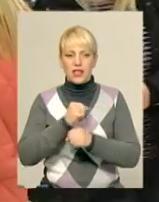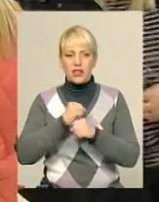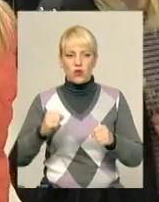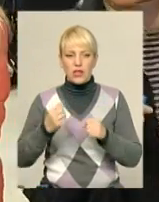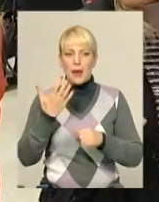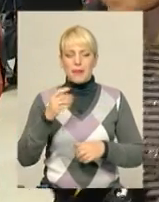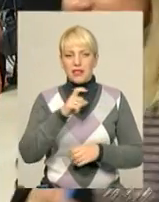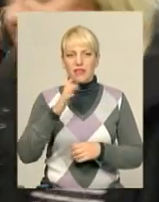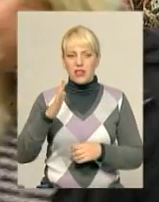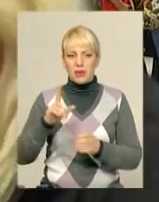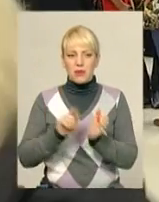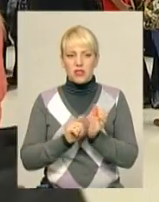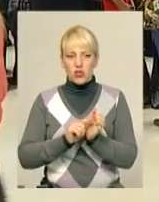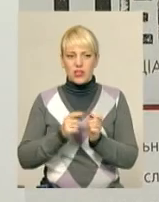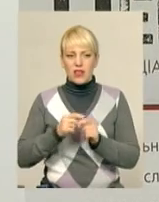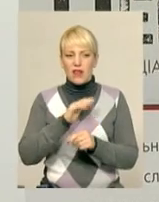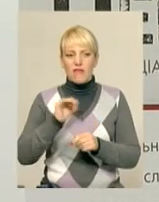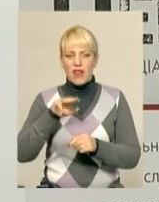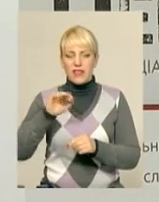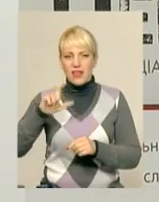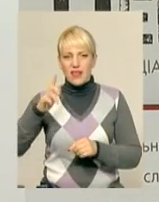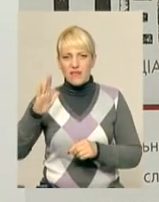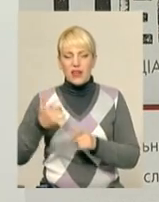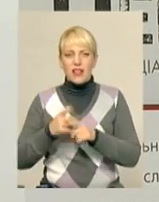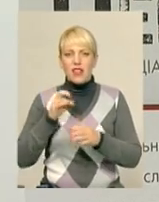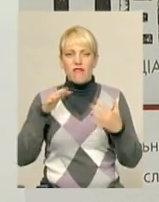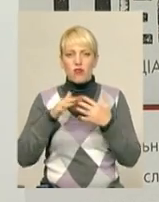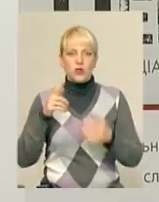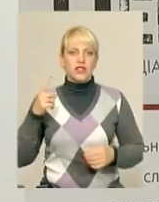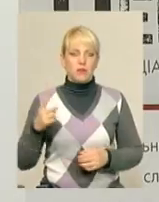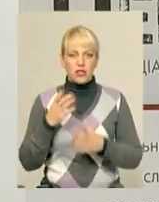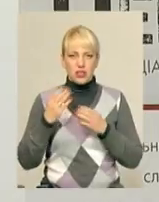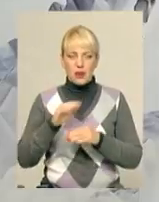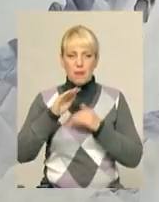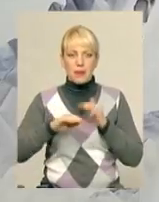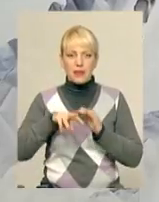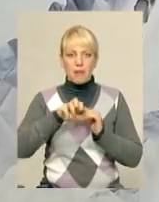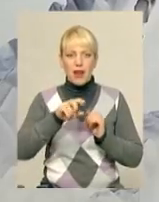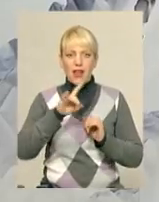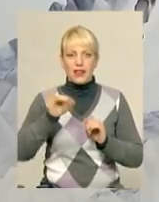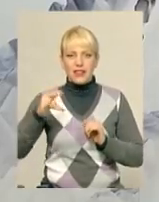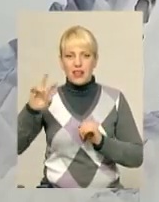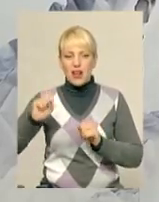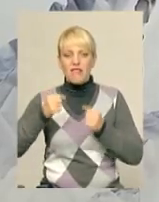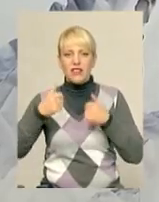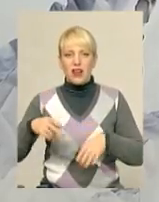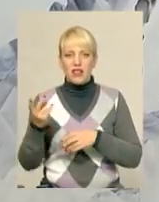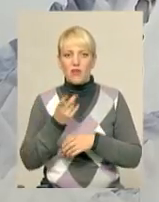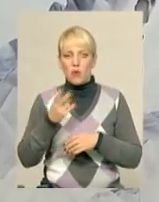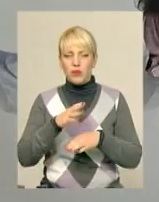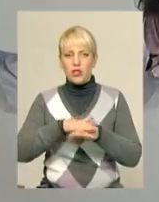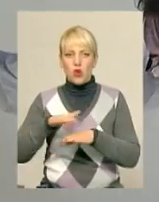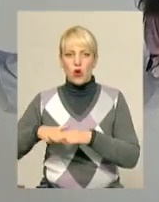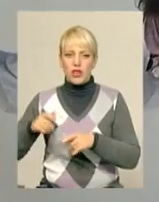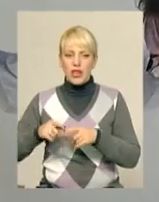З п'яти хвилин пенсіонер Анатолій Фатієв на фронті з перших днів. Під Мар'їнкою він втратив обидві ноги. Та не втратив жаги до життя